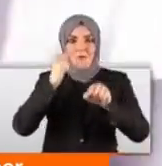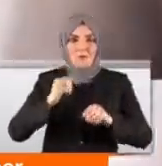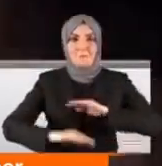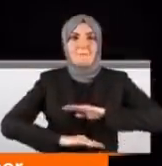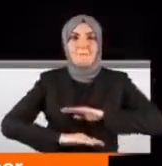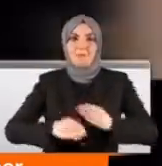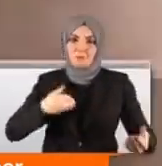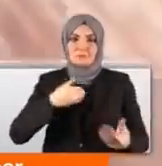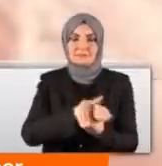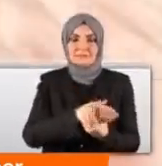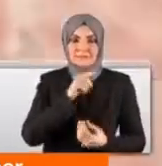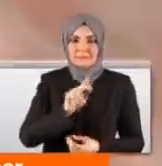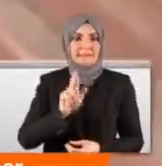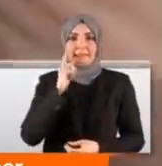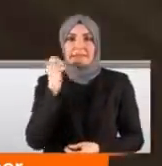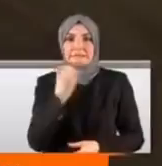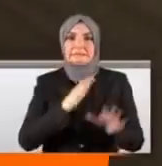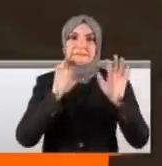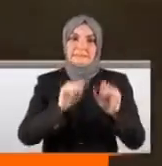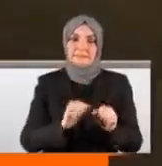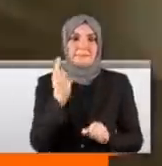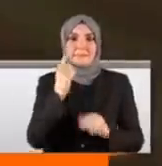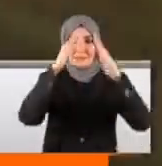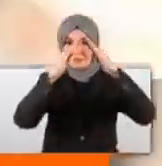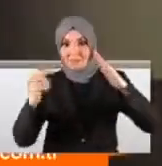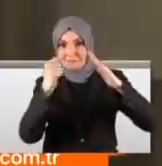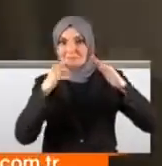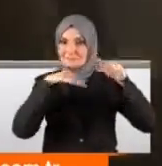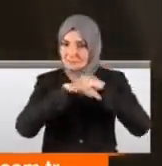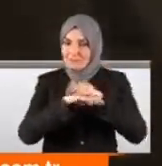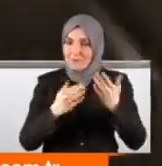yakalandı biri çatı yasaklanmıştı ama o da kaçamadı